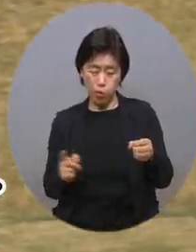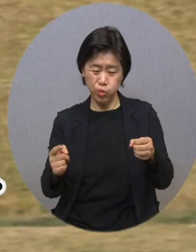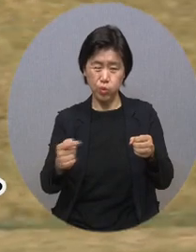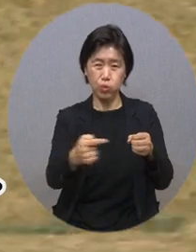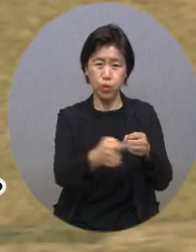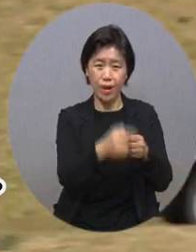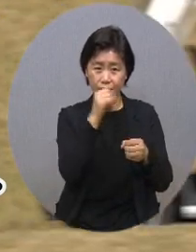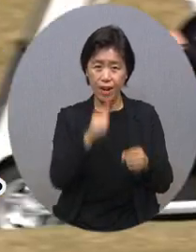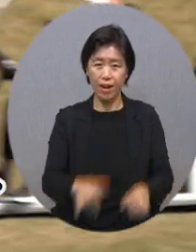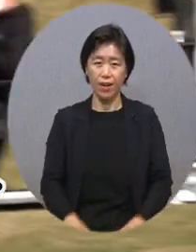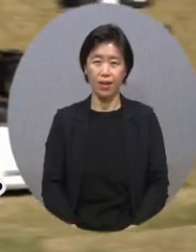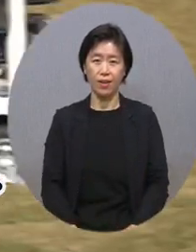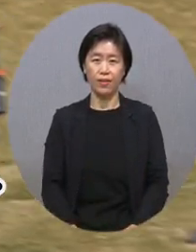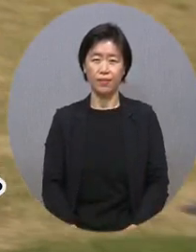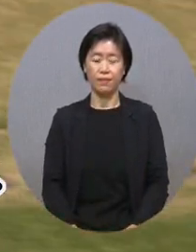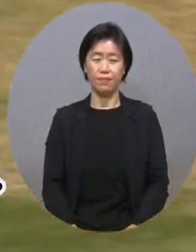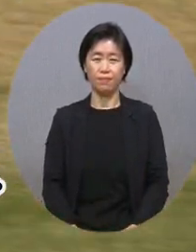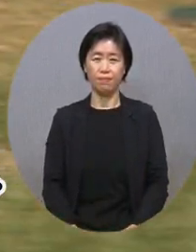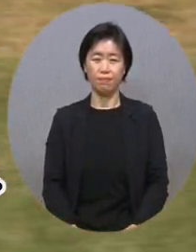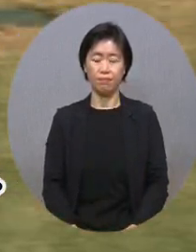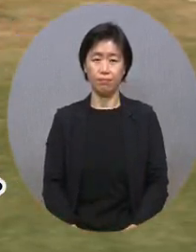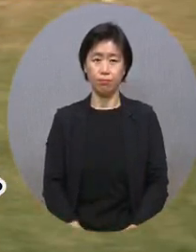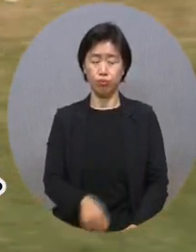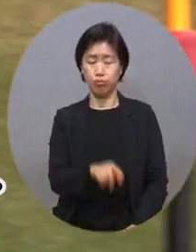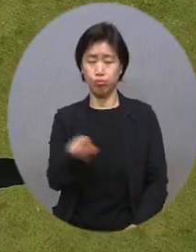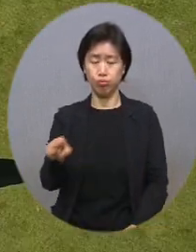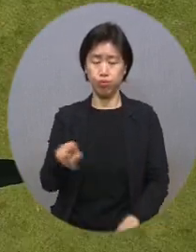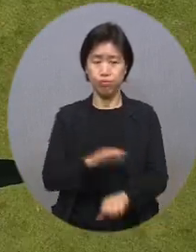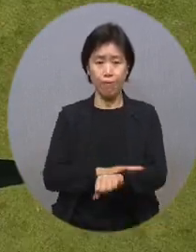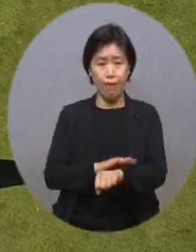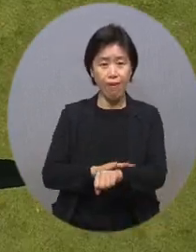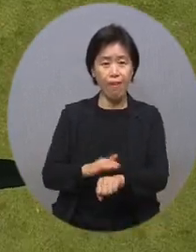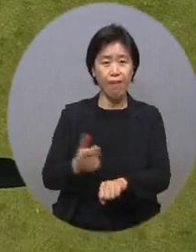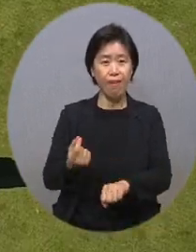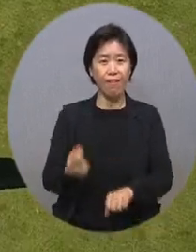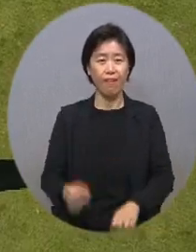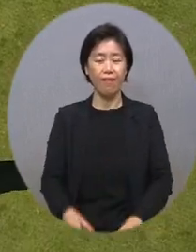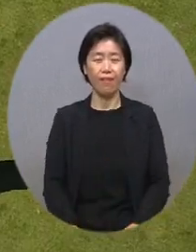다들. 오. 다 파찬스야. 이거 뭐 다들 파찬스야. 오.